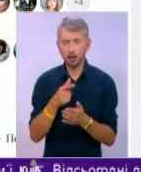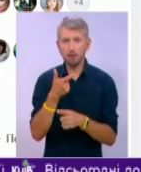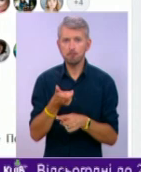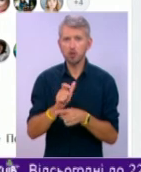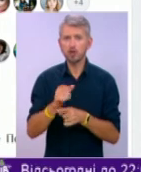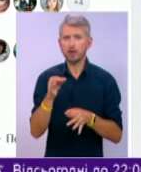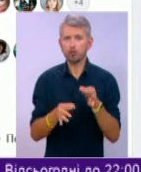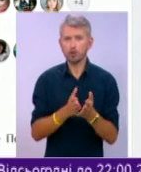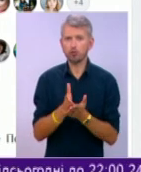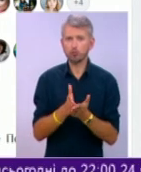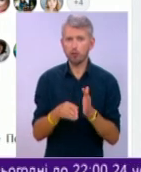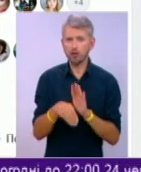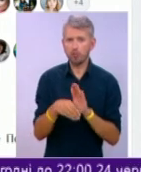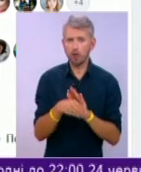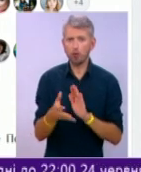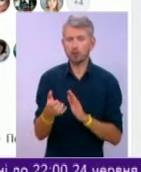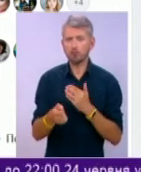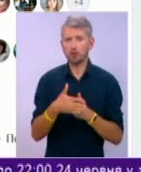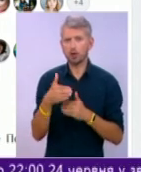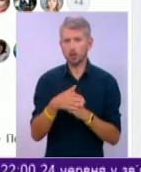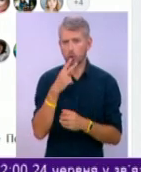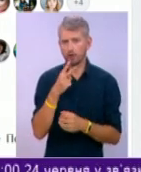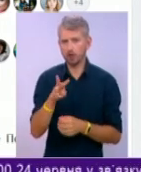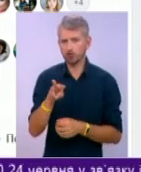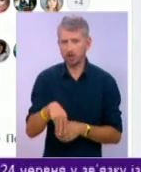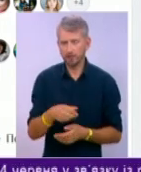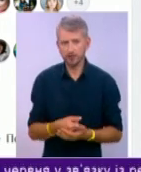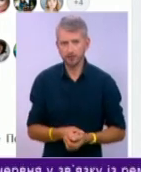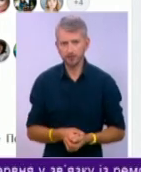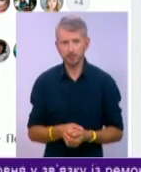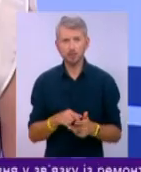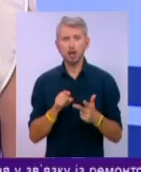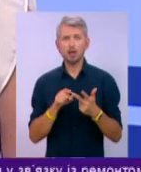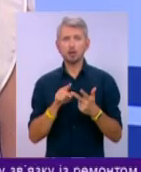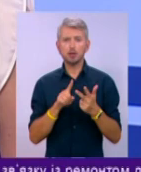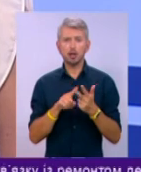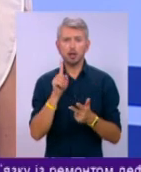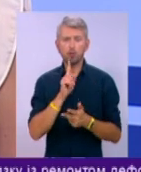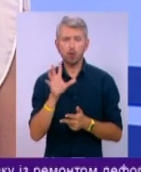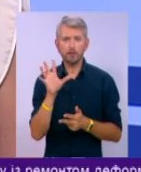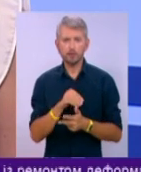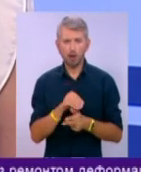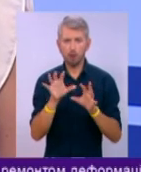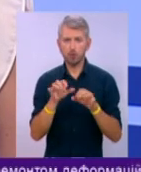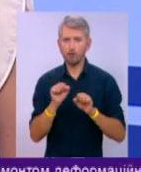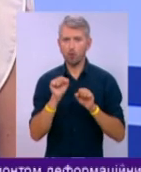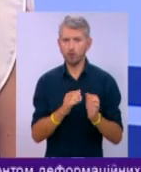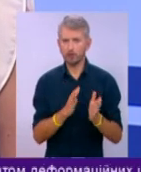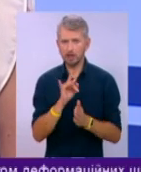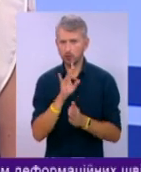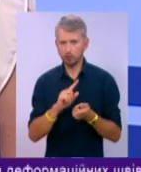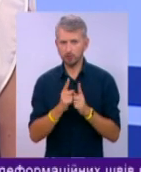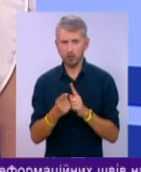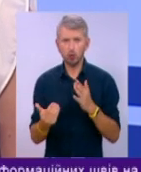засуджених службовців-хабарників отримали покарання у вигляді штрафів. І третій варіант – поки вся правоохоронна система не буде